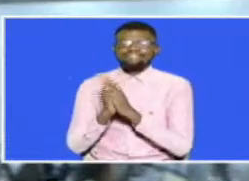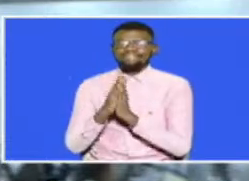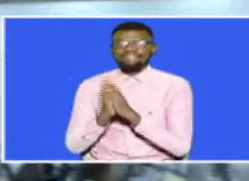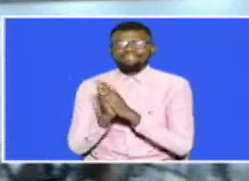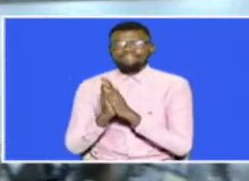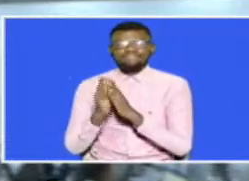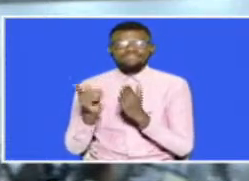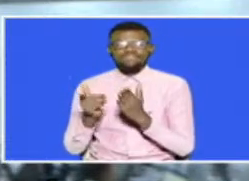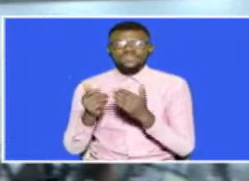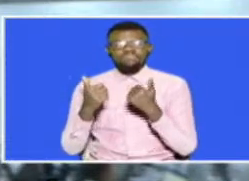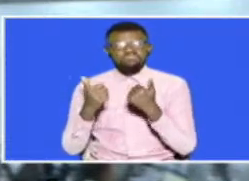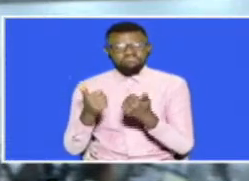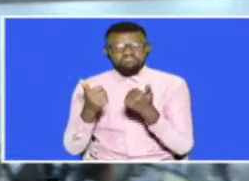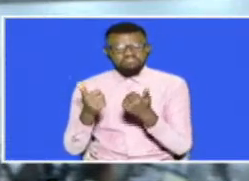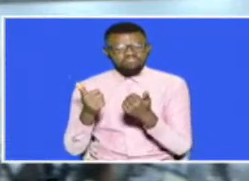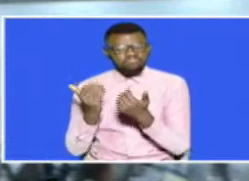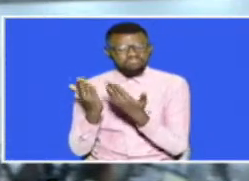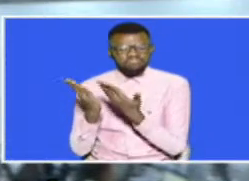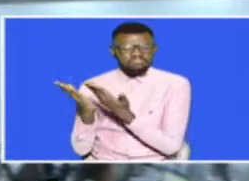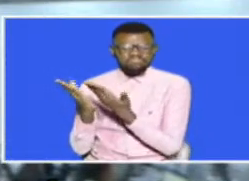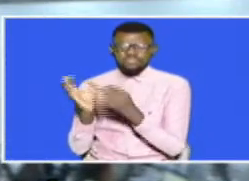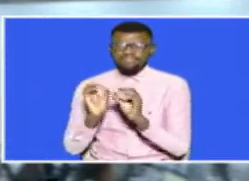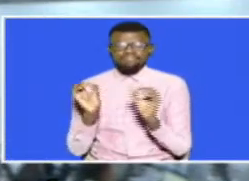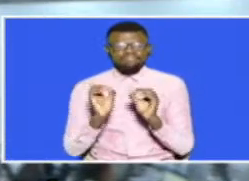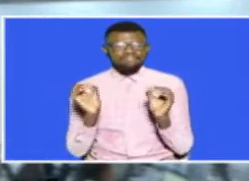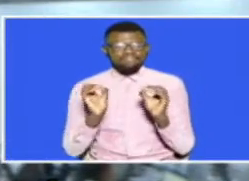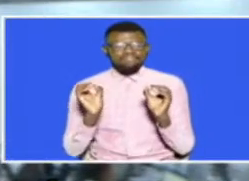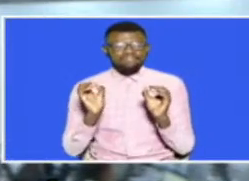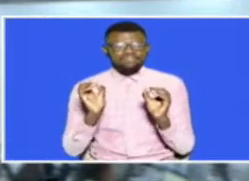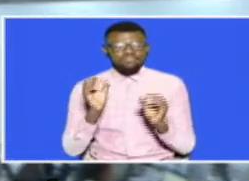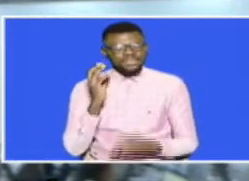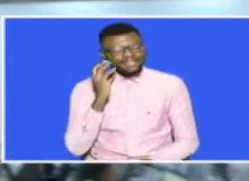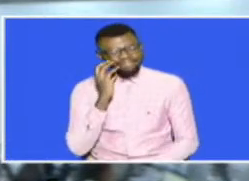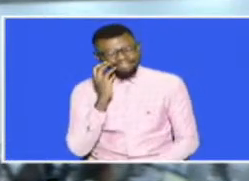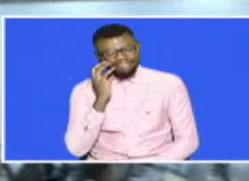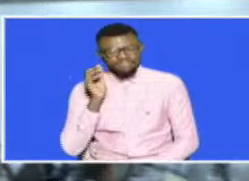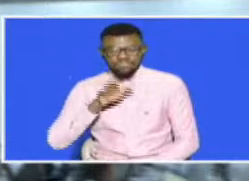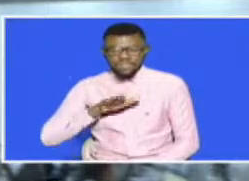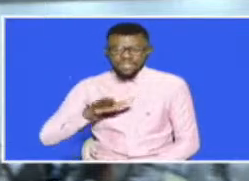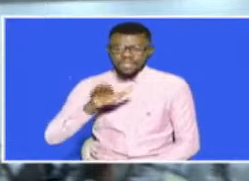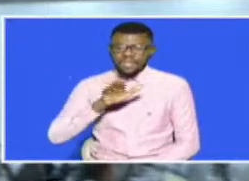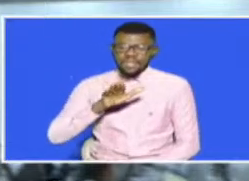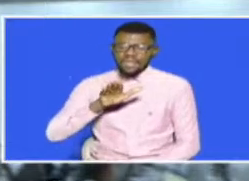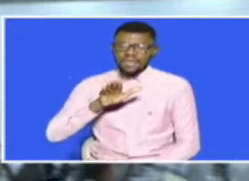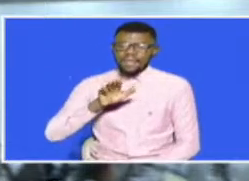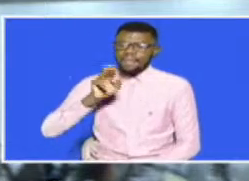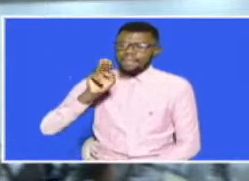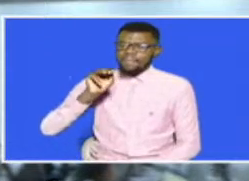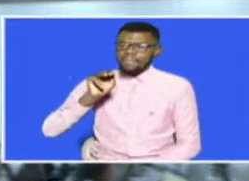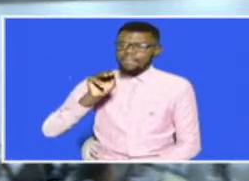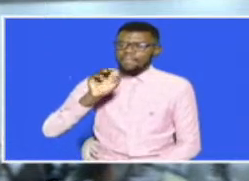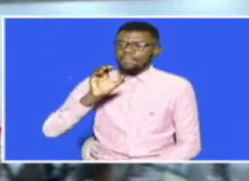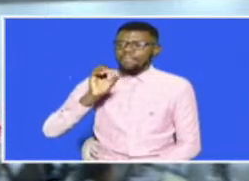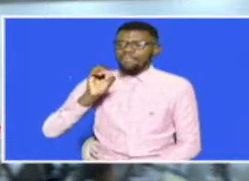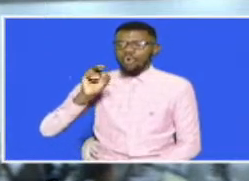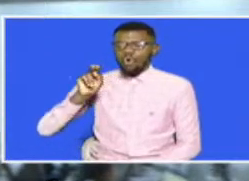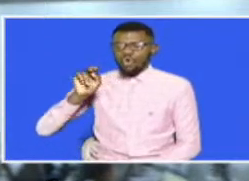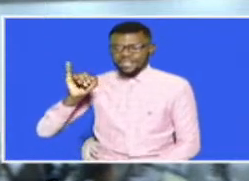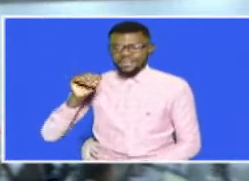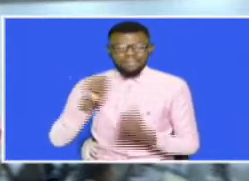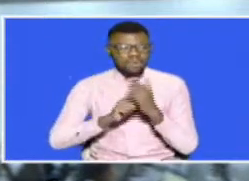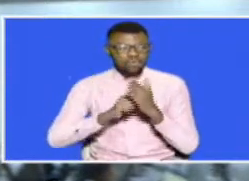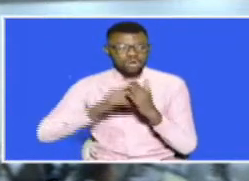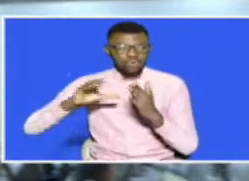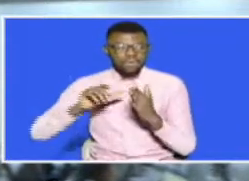kuatua moyo na ni kuwa wingu la simanzi limetanda katika kijiji cha Ivumbu, kaunti ndogo ya Mbooni Mashariki, kaunti ya Makueni, baada